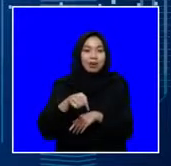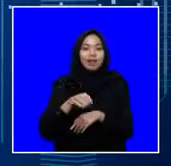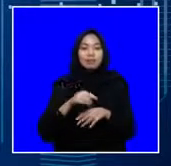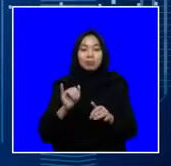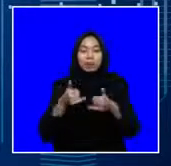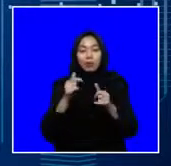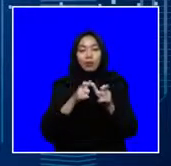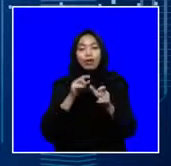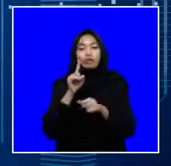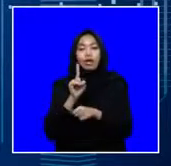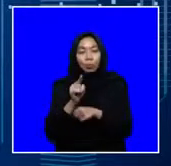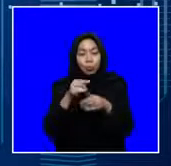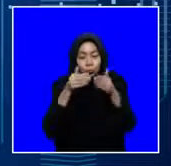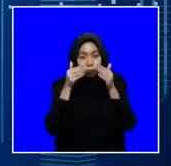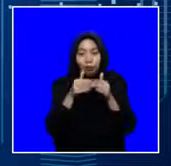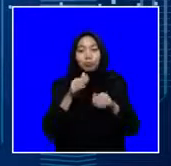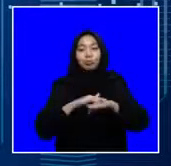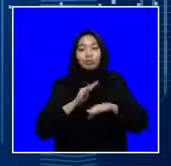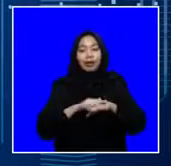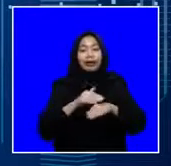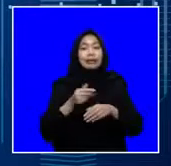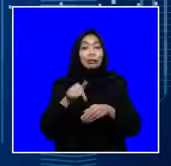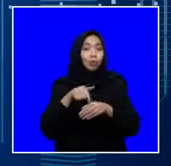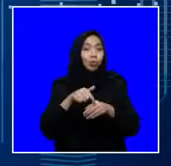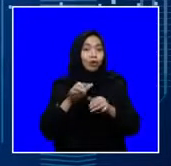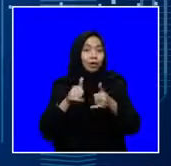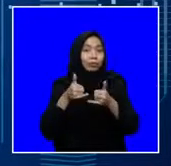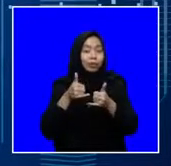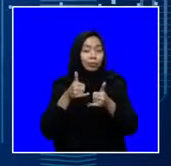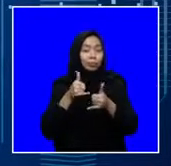S1 untuk kebudayaan di dalam negeri, ya,